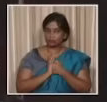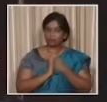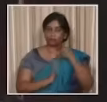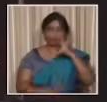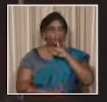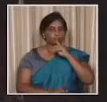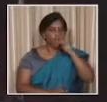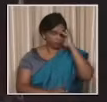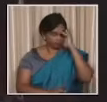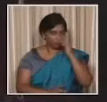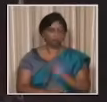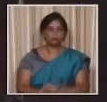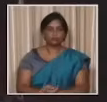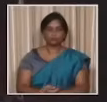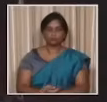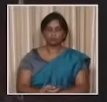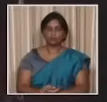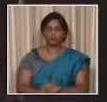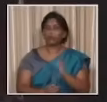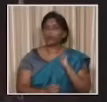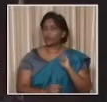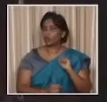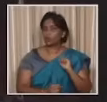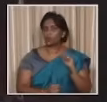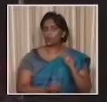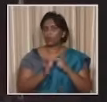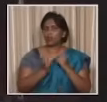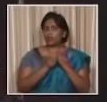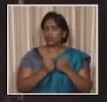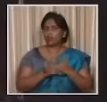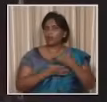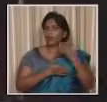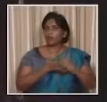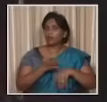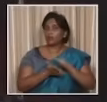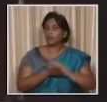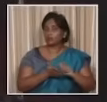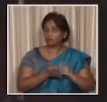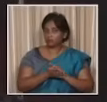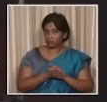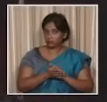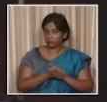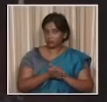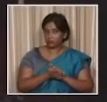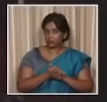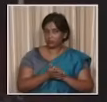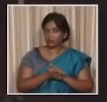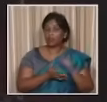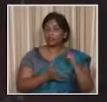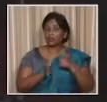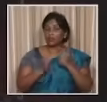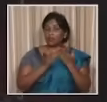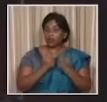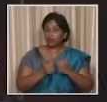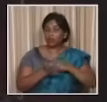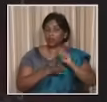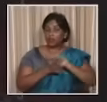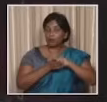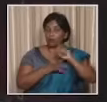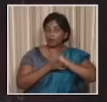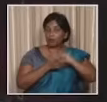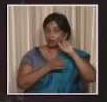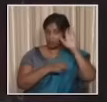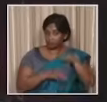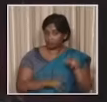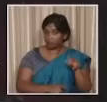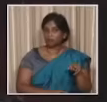නියෝජ්‍ය කතානායකතුමනි කවුද මේ විගණන වාර්තාව ලියලා තියෙන්නේ මේ විගණන වාර්තාව ලියලා තියෙන්නේ